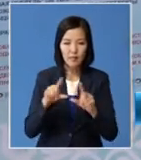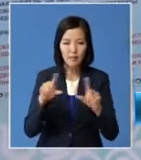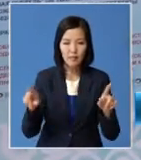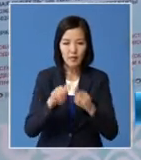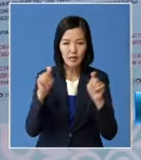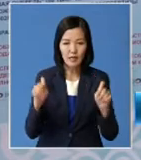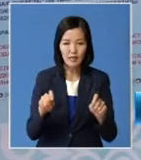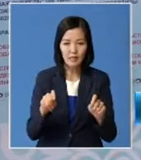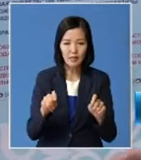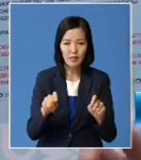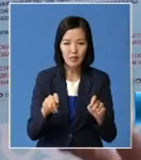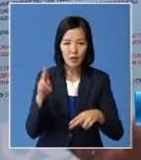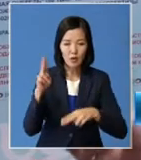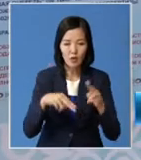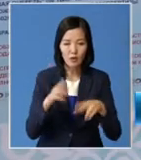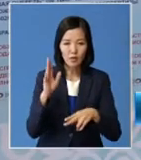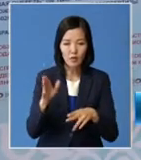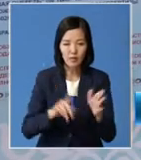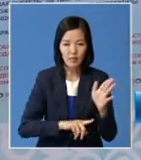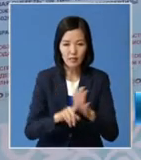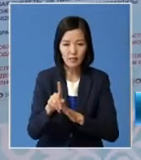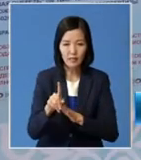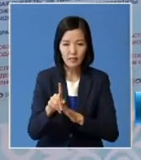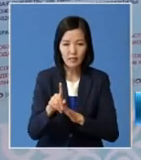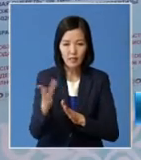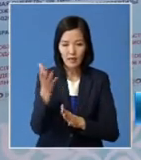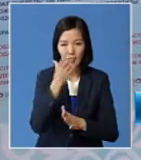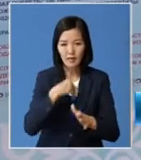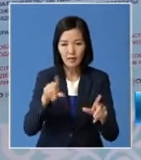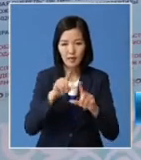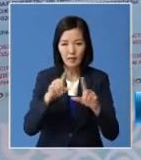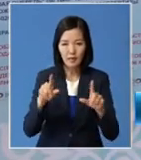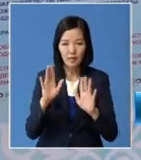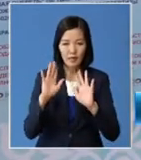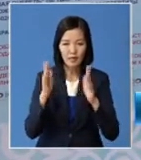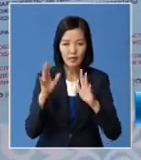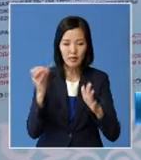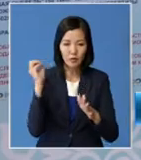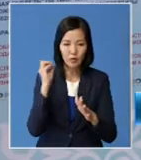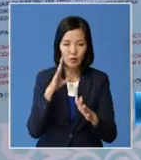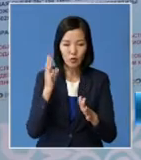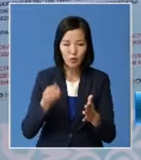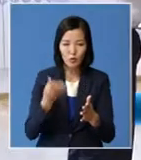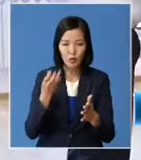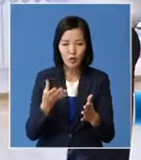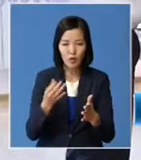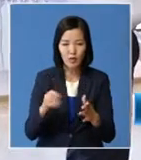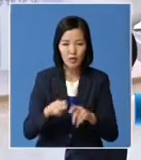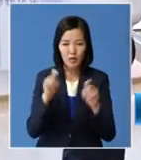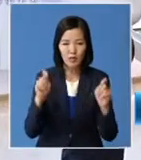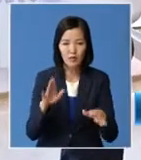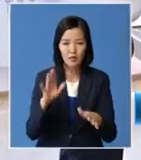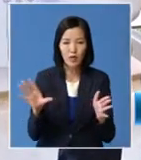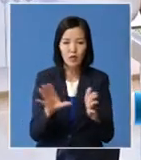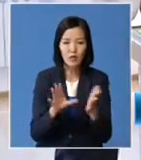көтерді. Нағыз қызу құрылыс жұмыстары алда басталады. Сәулетті ғимараттар, саябақтар, субұрқақтардың сан түрі ашылады. Электрондық